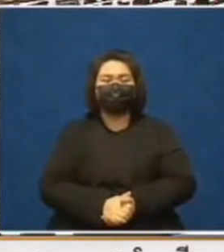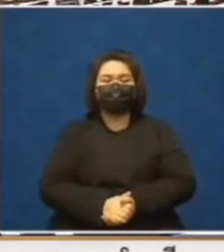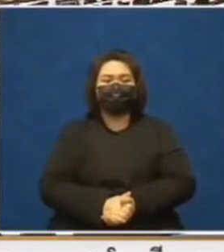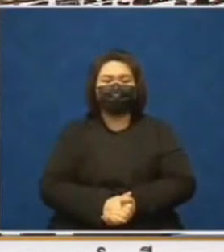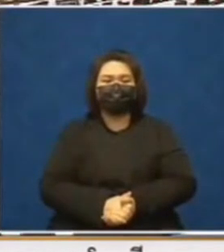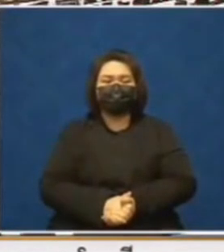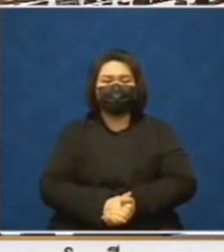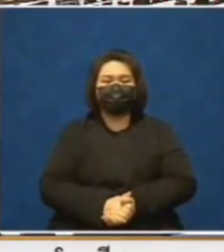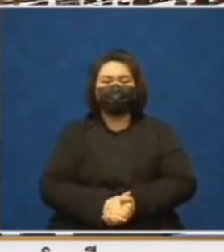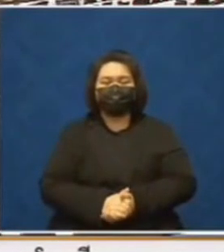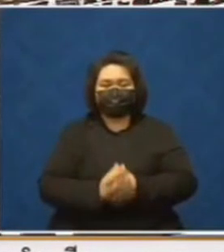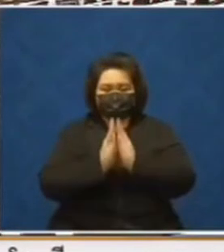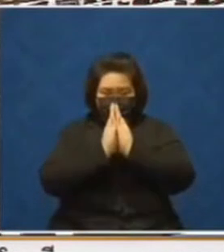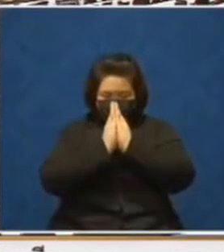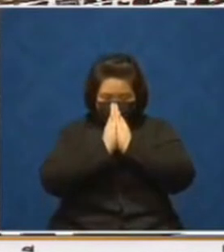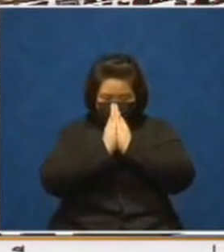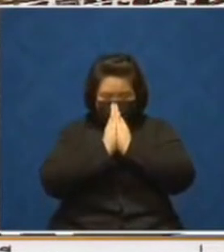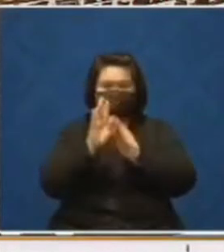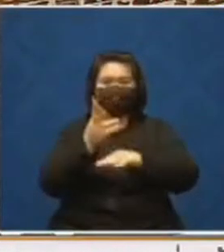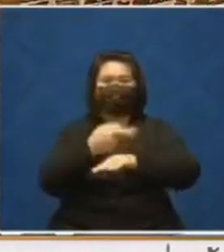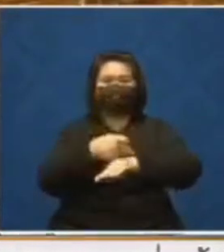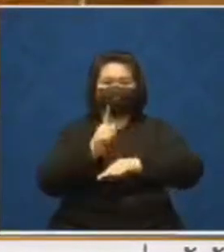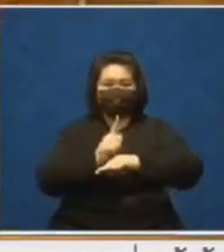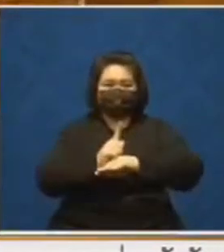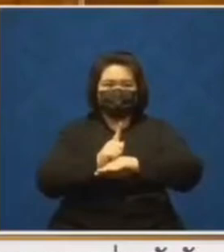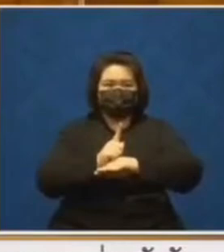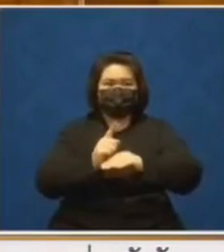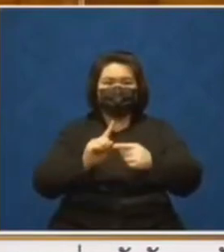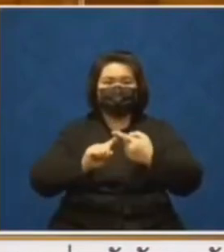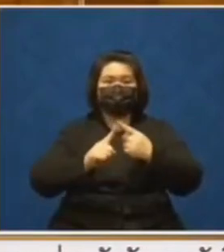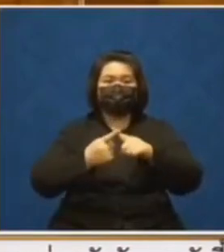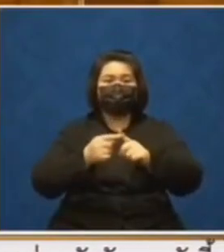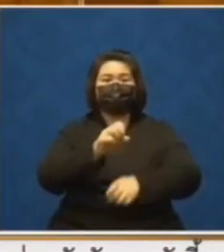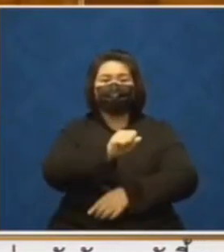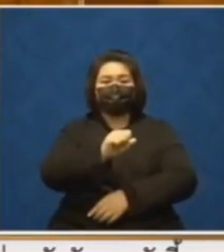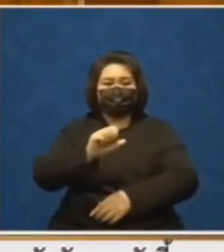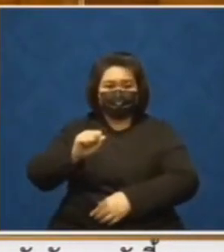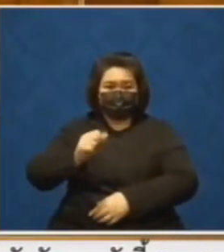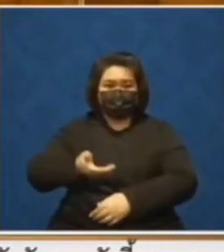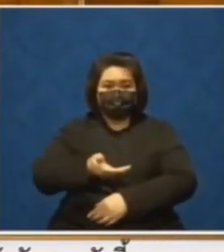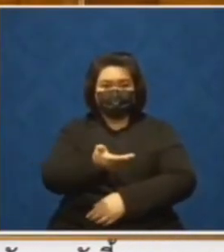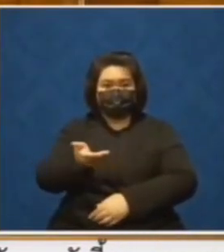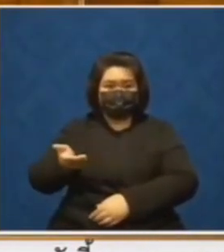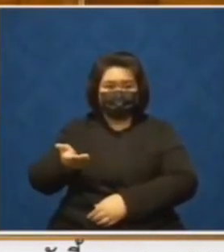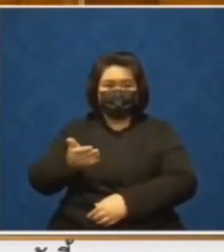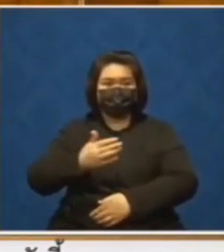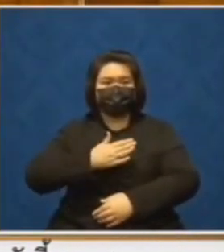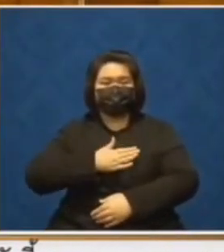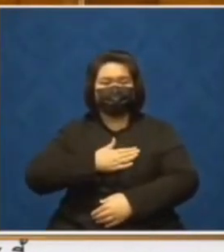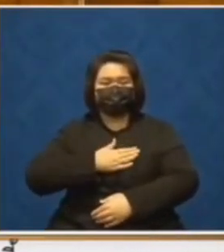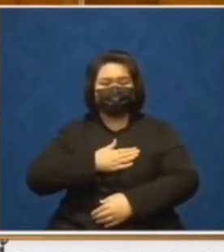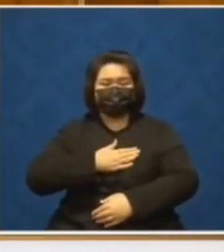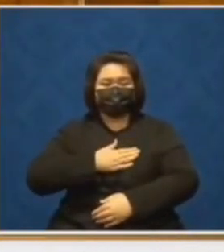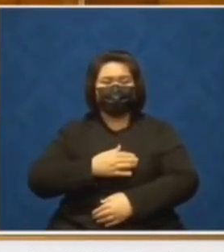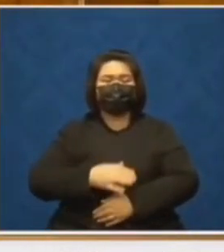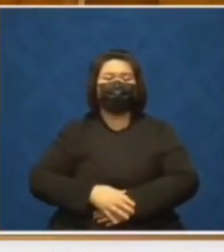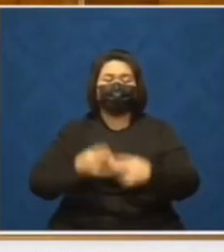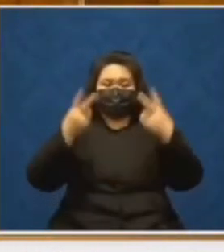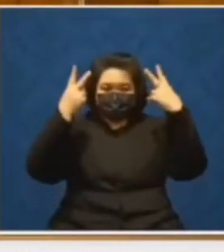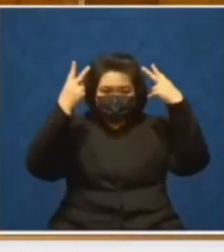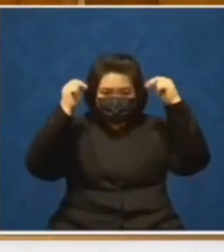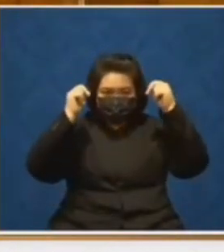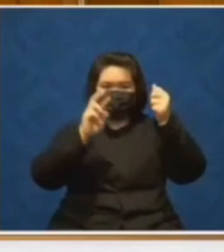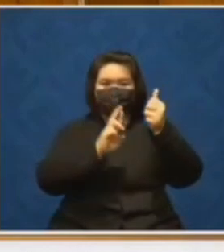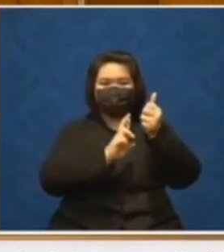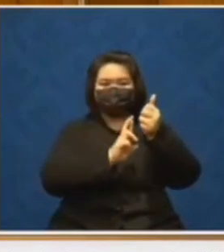ขอกราบเรียนท่านประธานสภาที่เคารพเเละเพื่อนสมาชิกผู้ทรงเกียรตินะครับกับผมพลเอกประวิตรวงษ์สุวรรณรองนายก